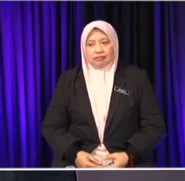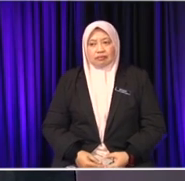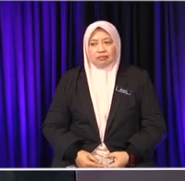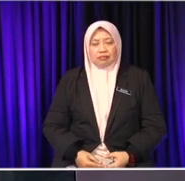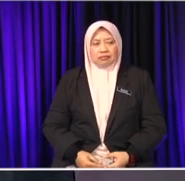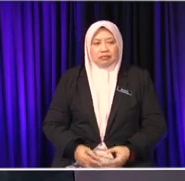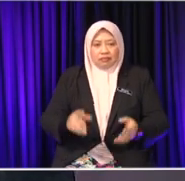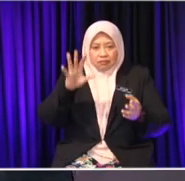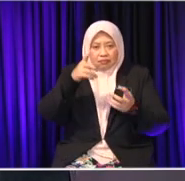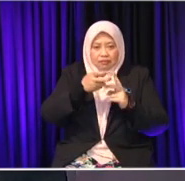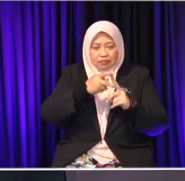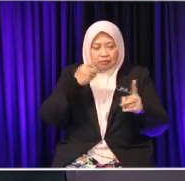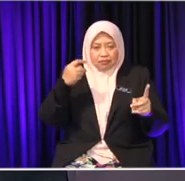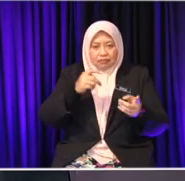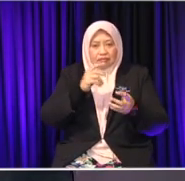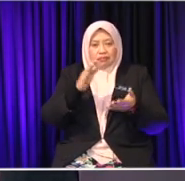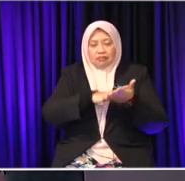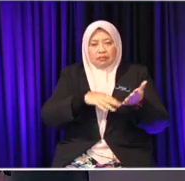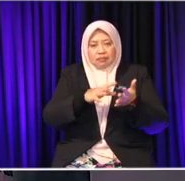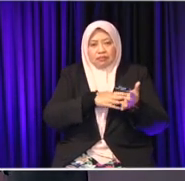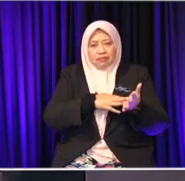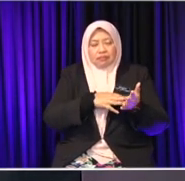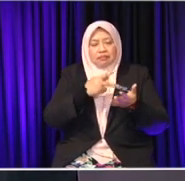jadwal terus tulis